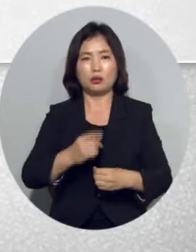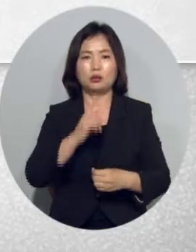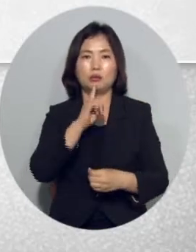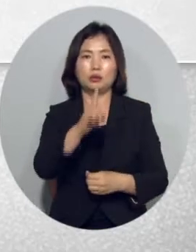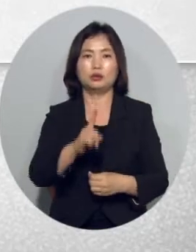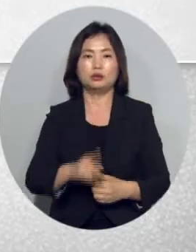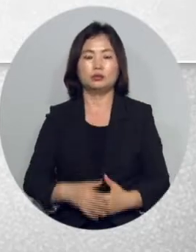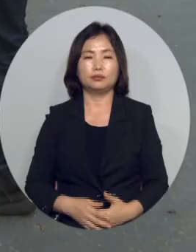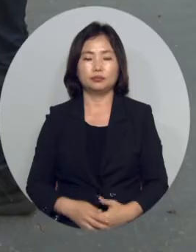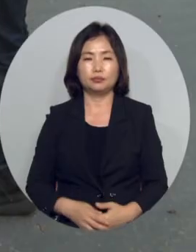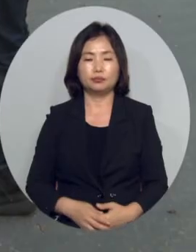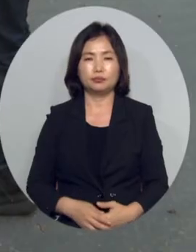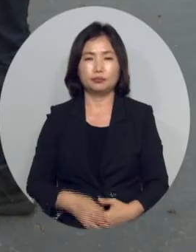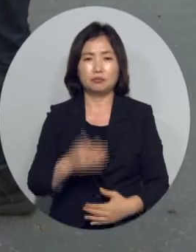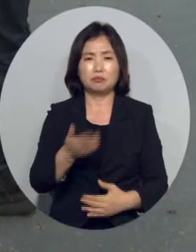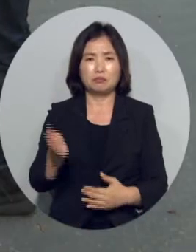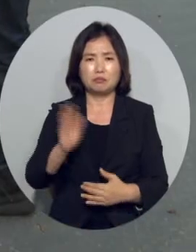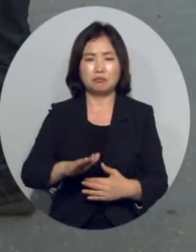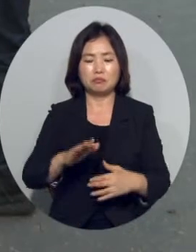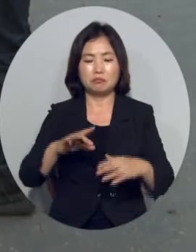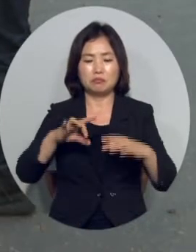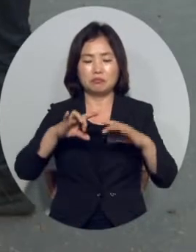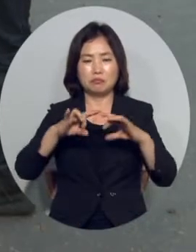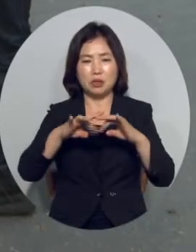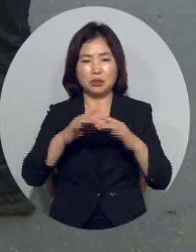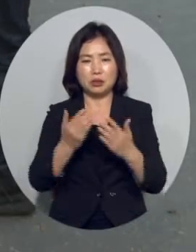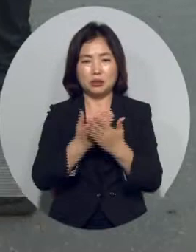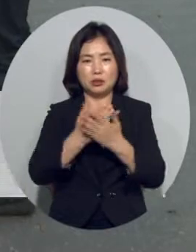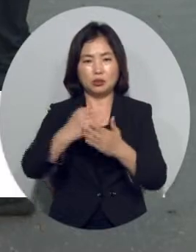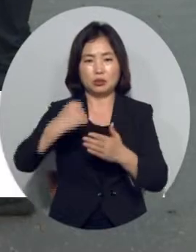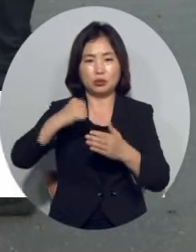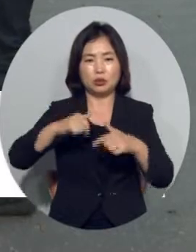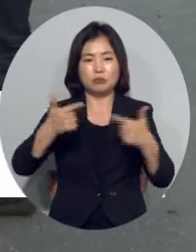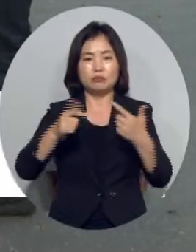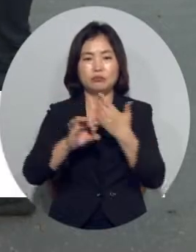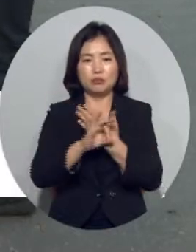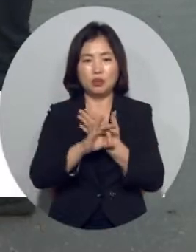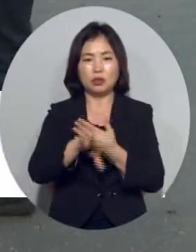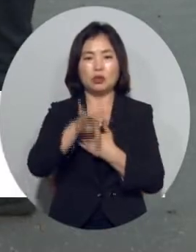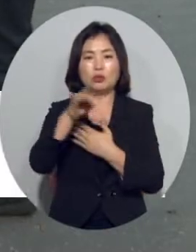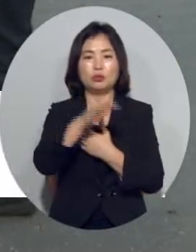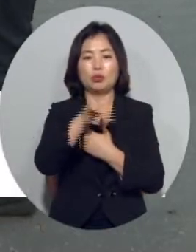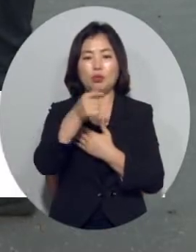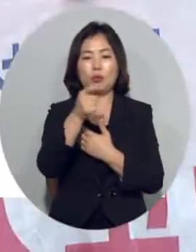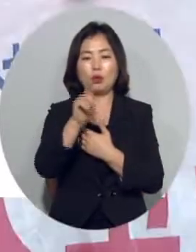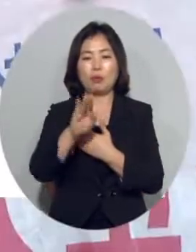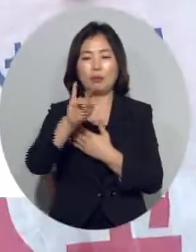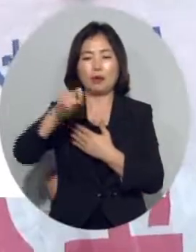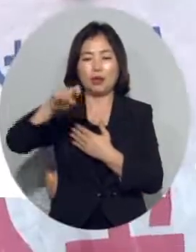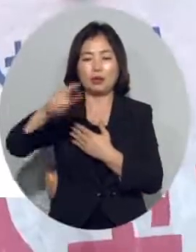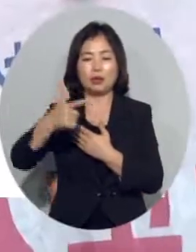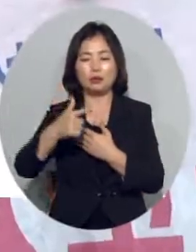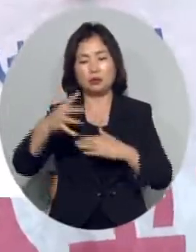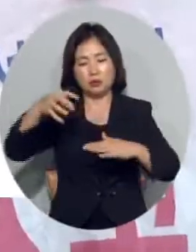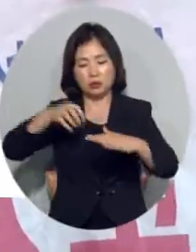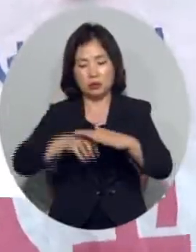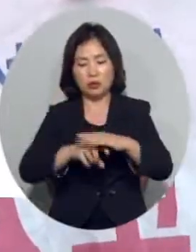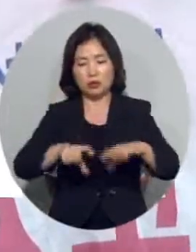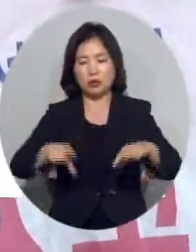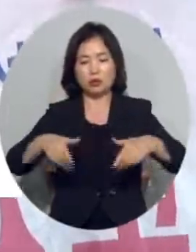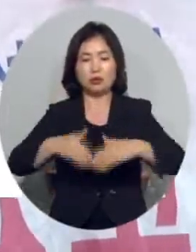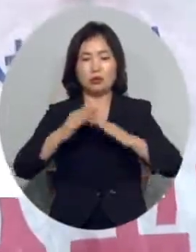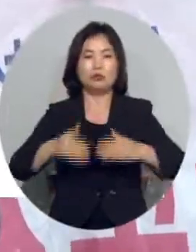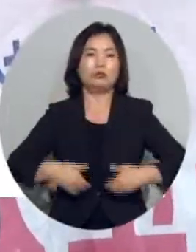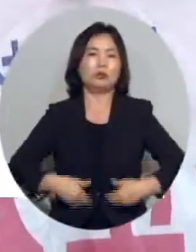밝혔습니다 하지만 발전 용량을 늘리지 않는다면 처음부터 고압 빼가는 깔 필요가 없다는 게